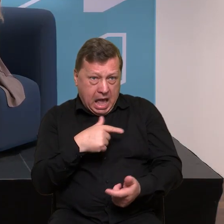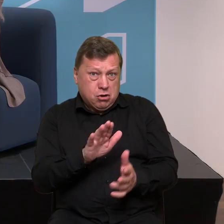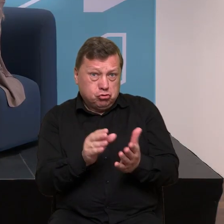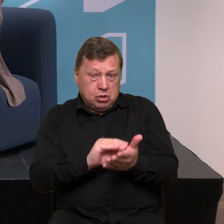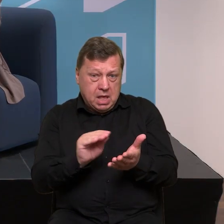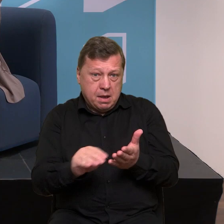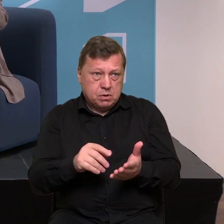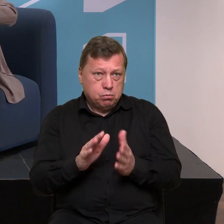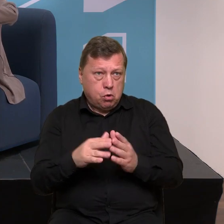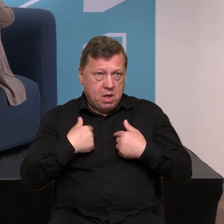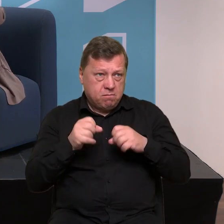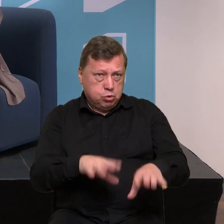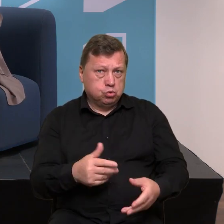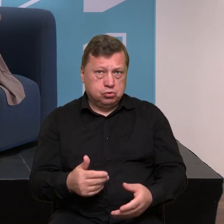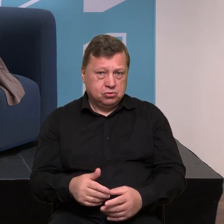książkę, wpuść mnie.